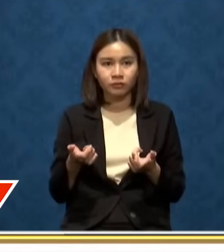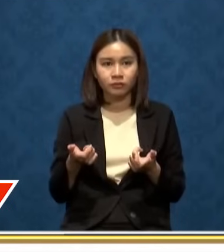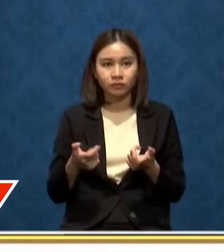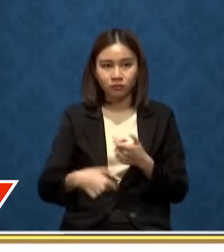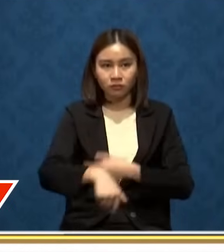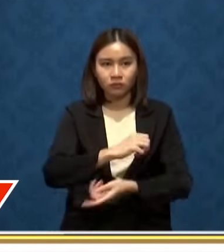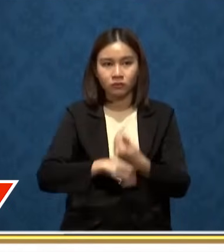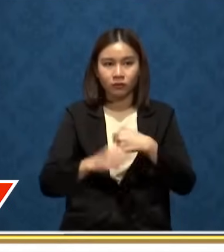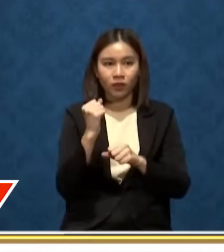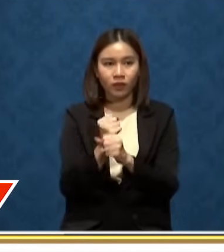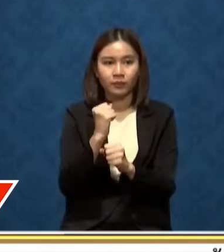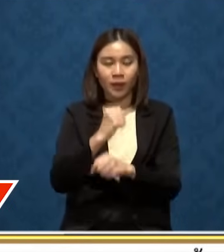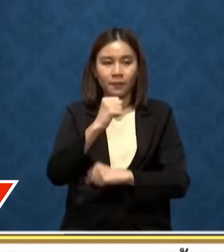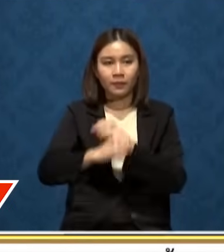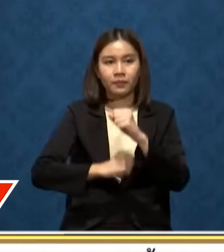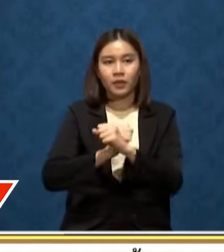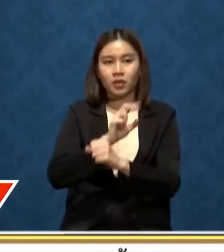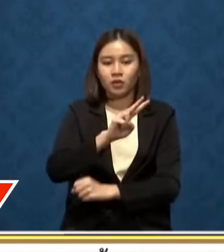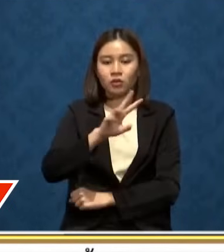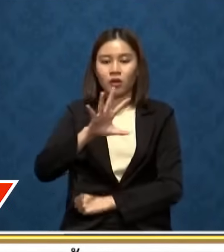ปฏิบัติงานประจำปี